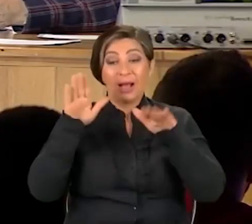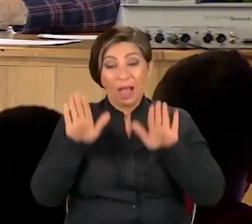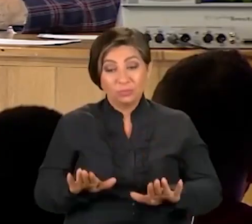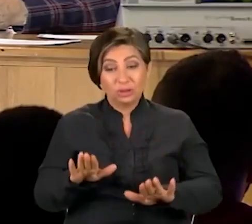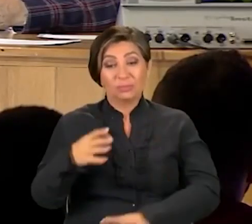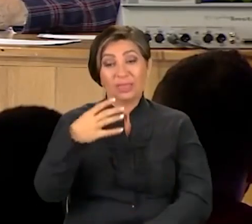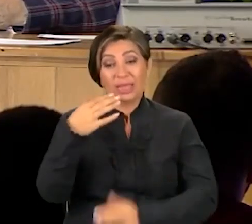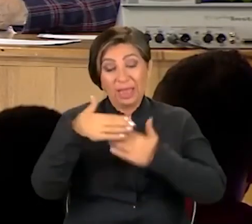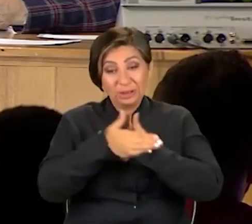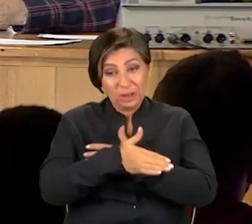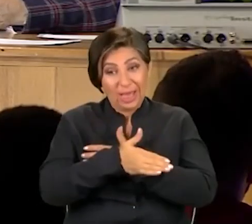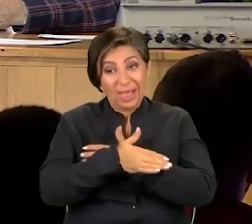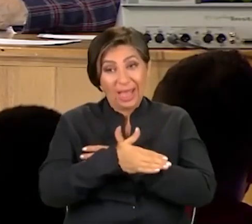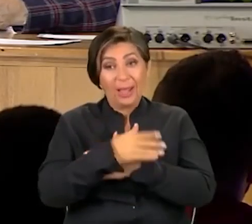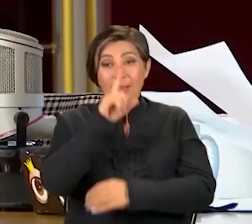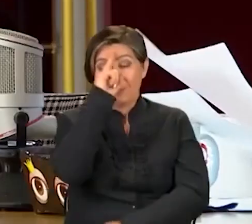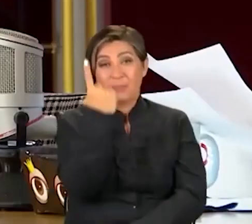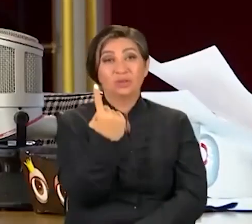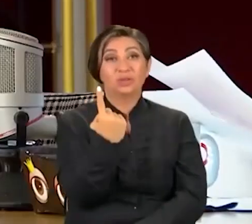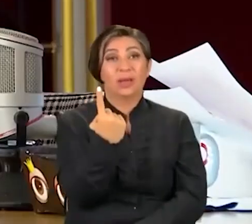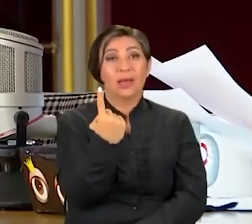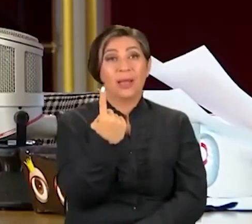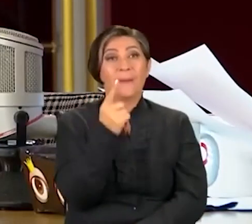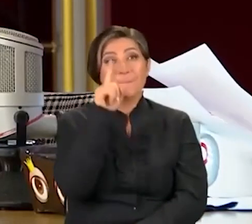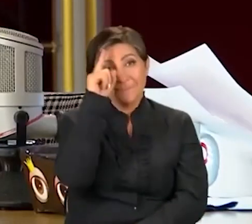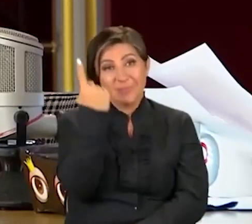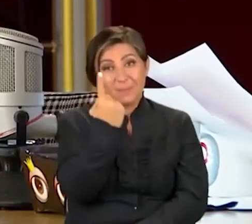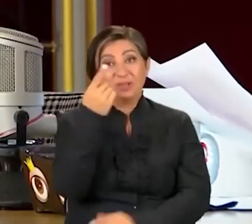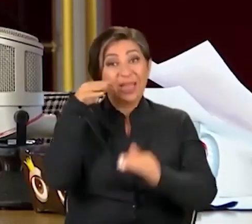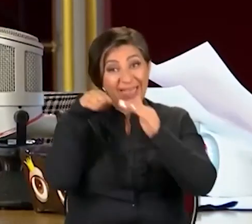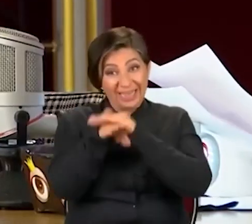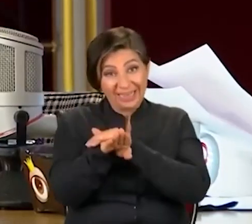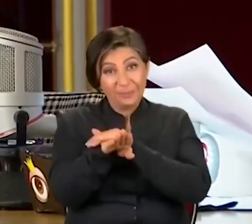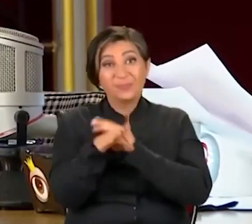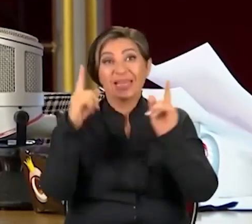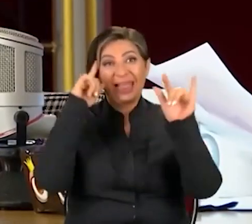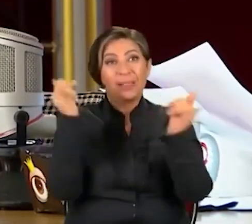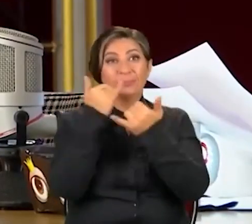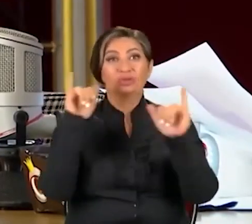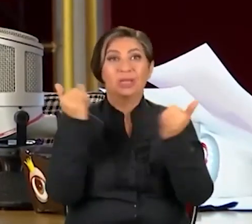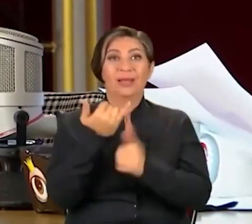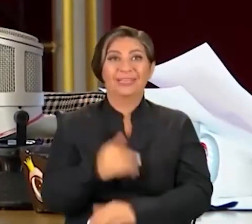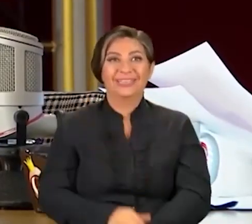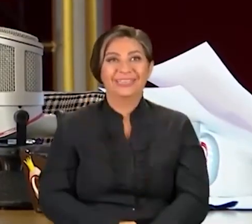kalmışım gece bir başına, bir başına girdim yıl başına.